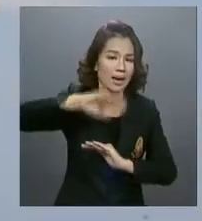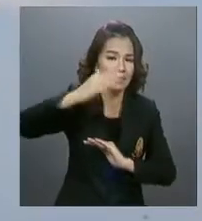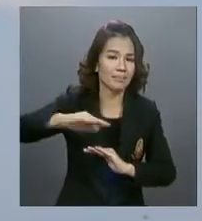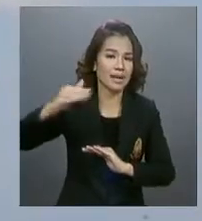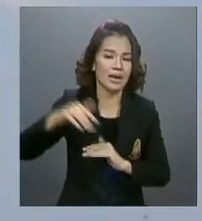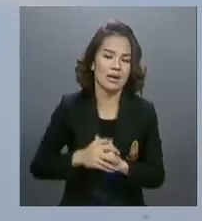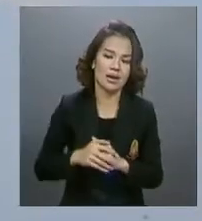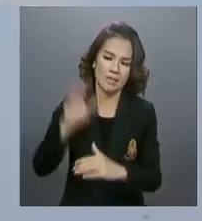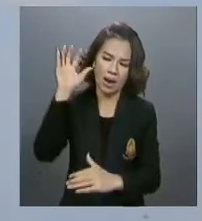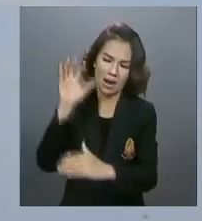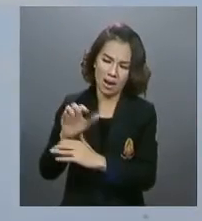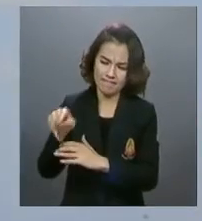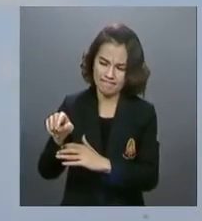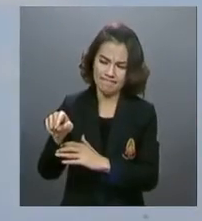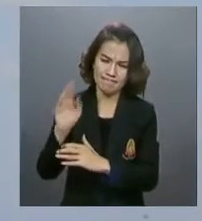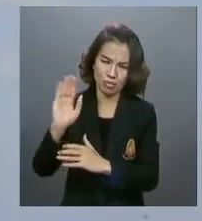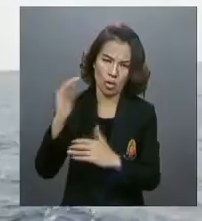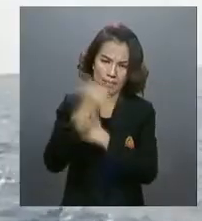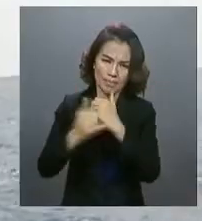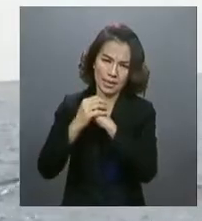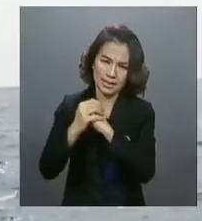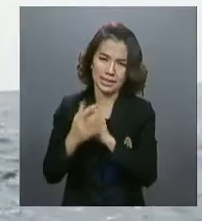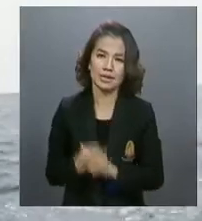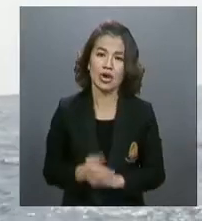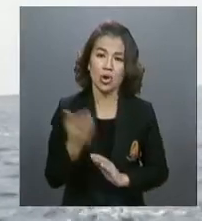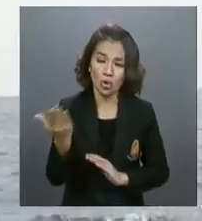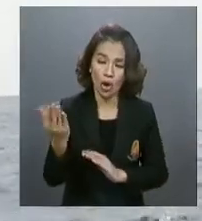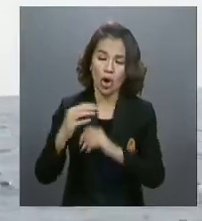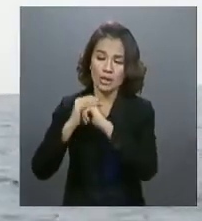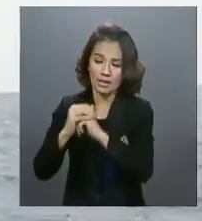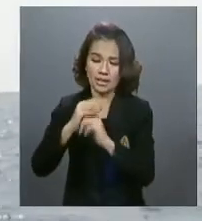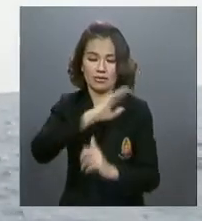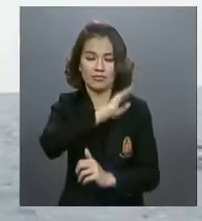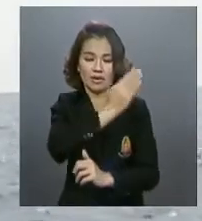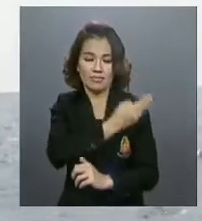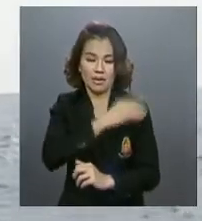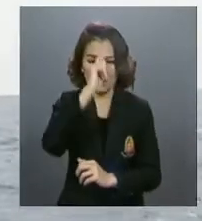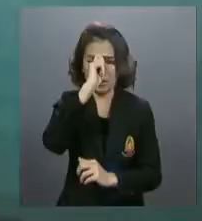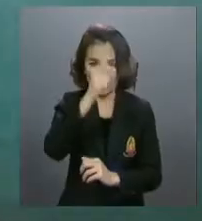บบังคับโดยฝ่ายเดียวและเรียกร้องให้ทั้งจีนและฟิลิปปินส์เคารพกฎหมายระหว่างประเทศครับ